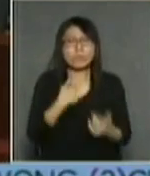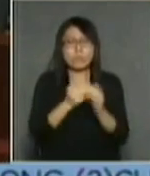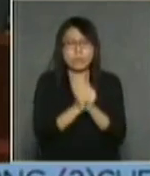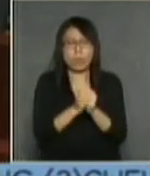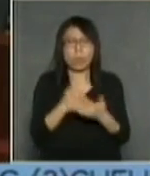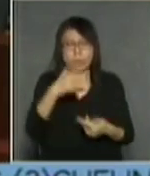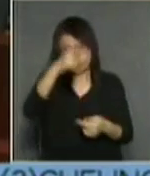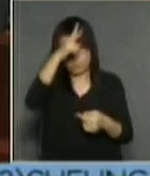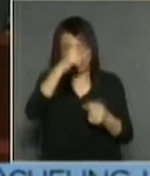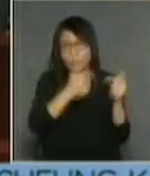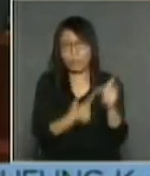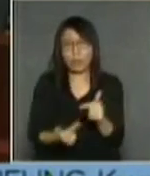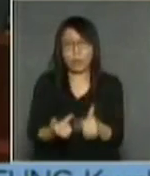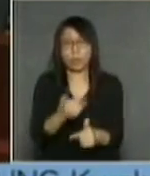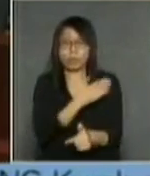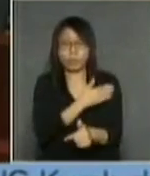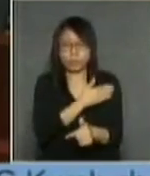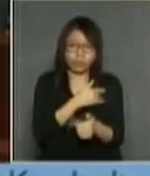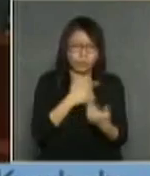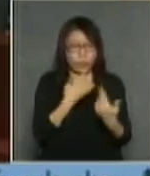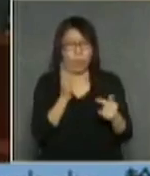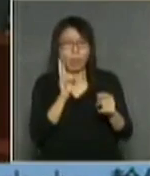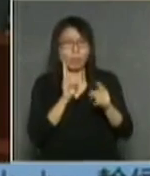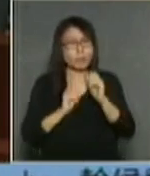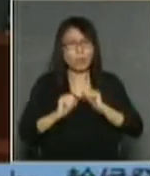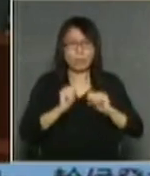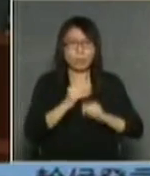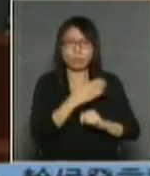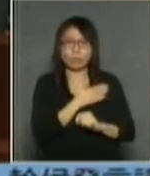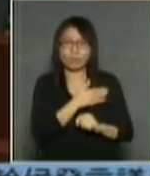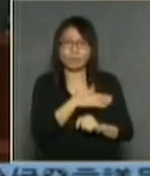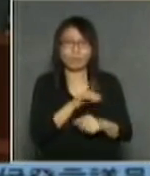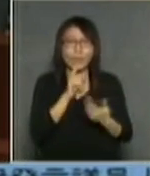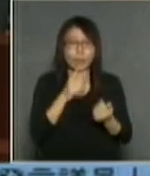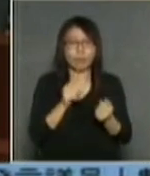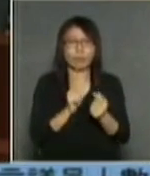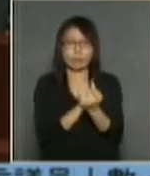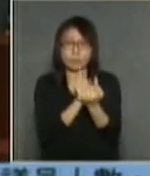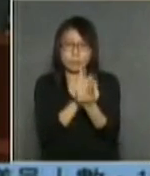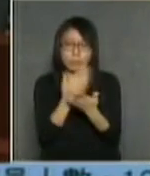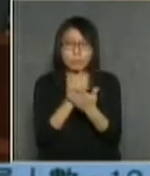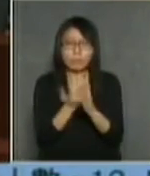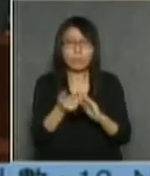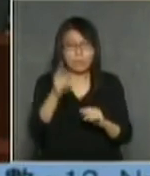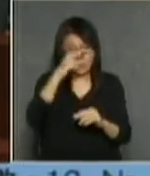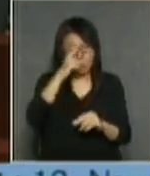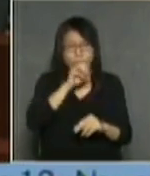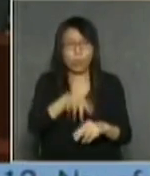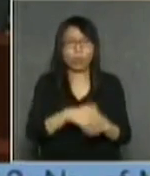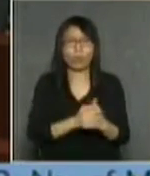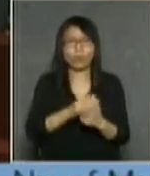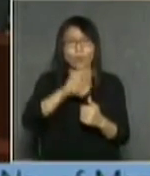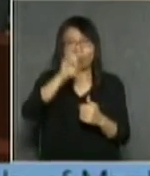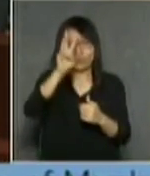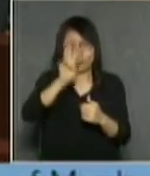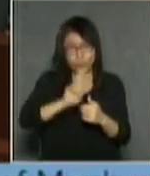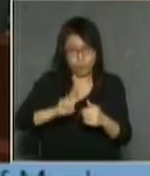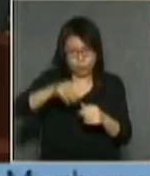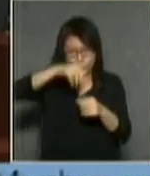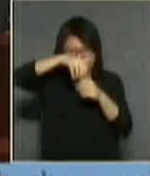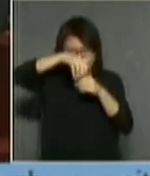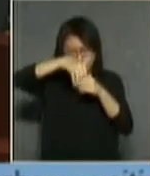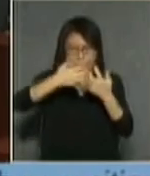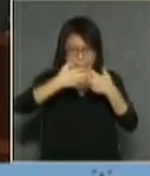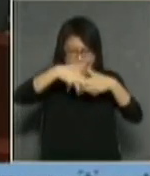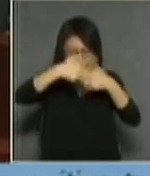局呢一直是不以为然的态度去对待的。因为经常他们都会讲，滤水器呢是已经取得